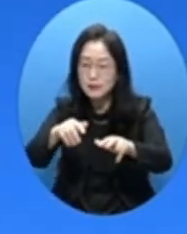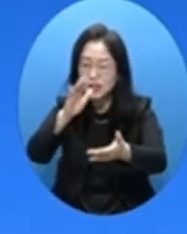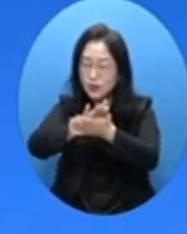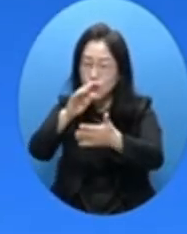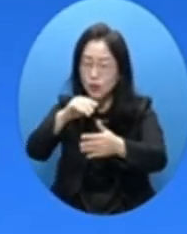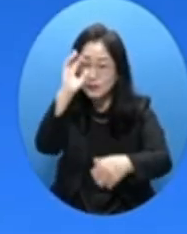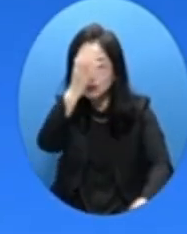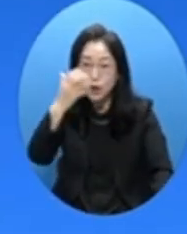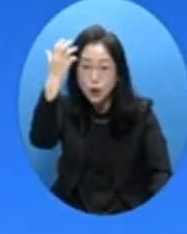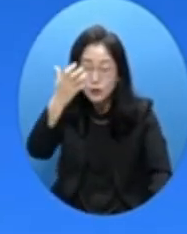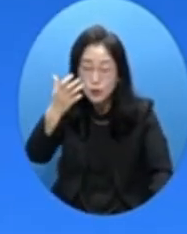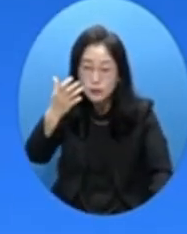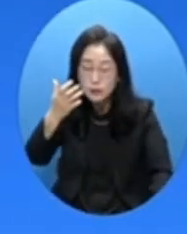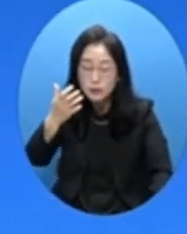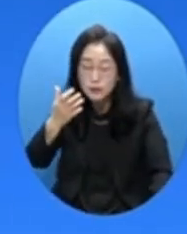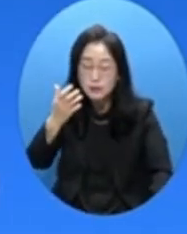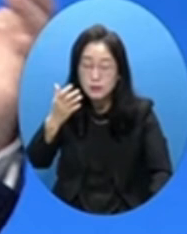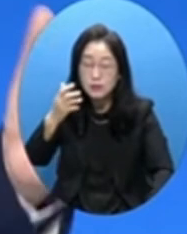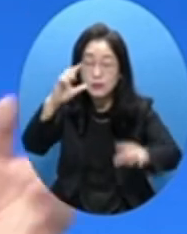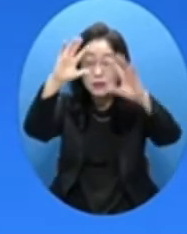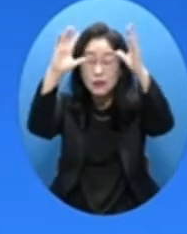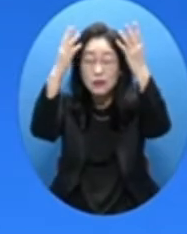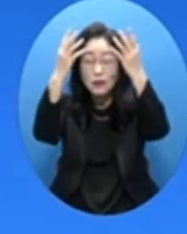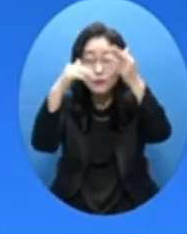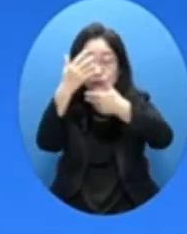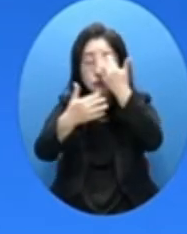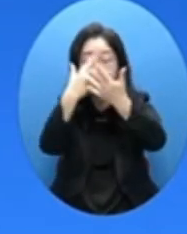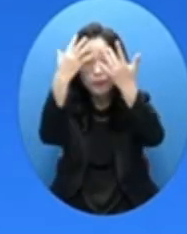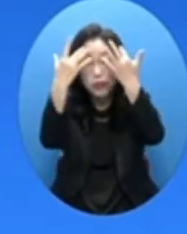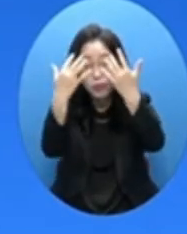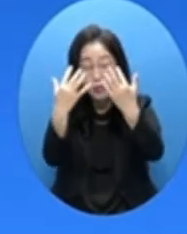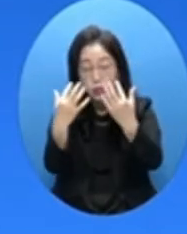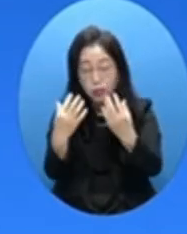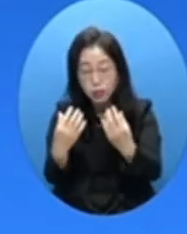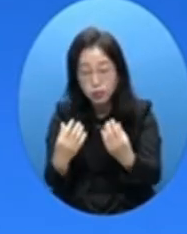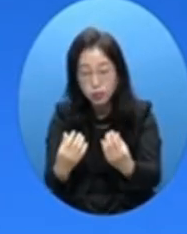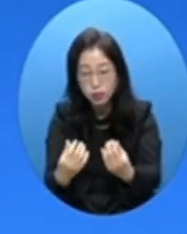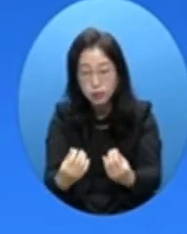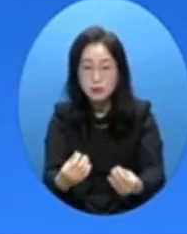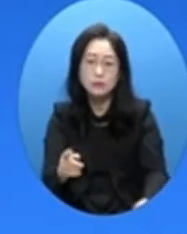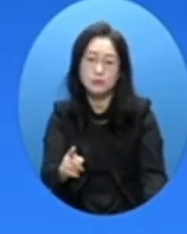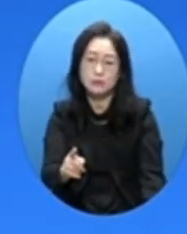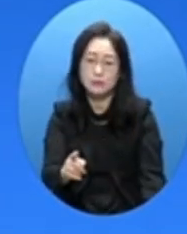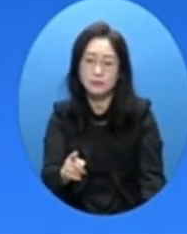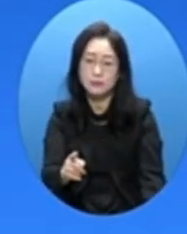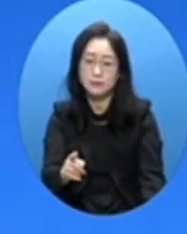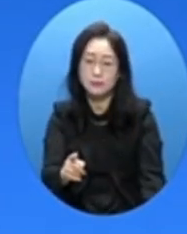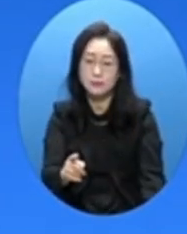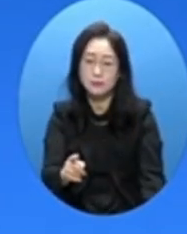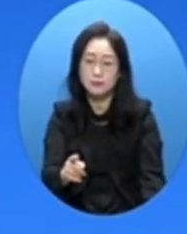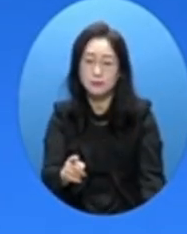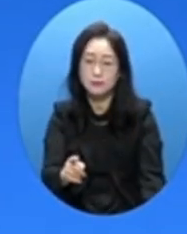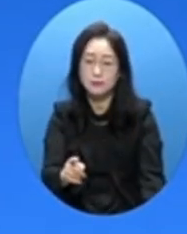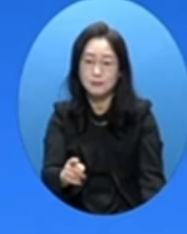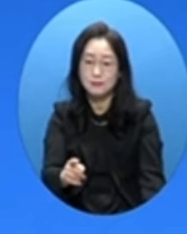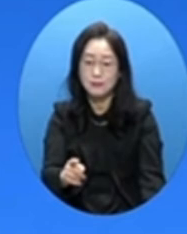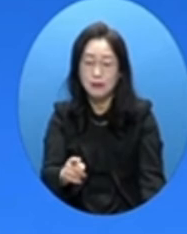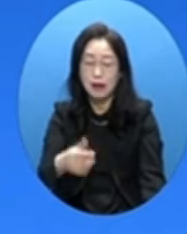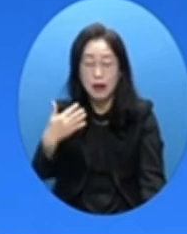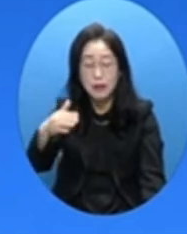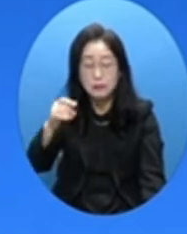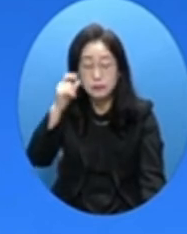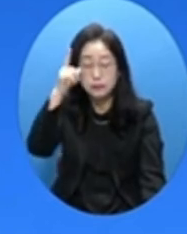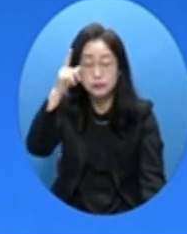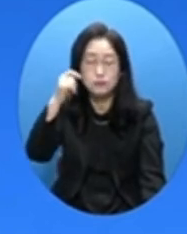뜨거운 성에 불 가운데 있다가 어느 날 불이 점점점 시간을 알게 모르게 깨닫지 못하고